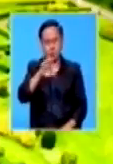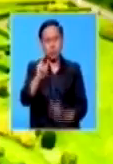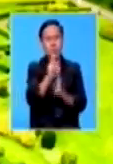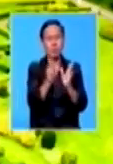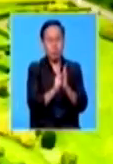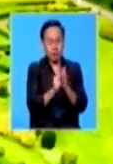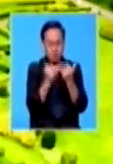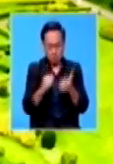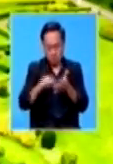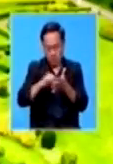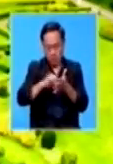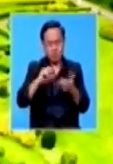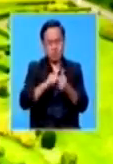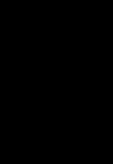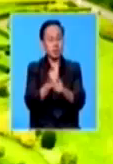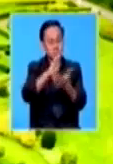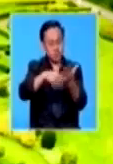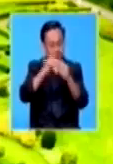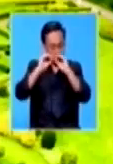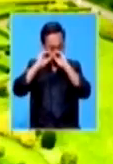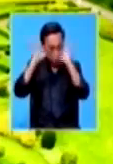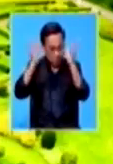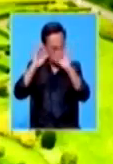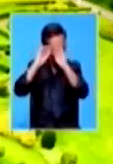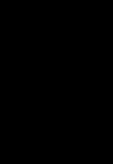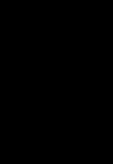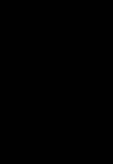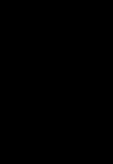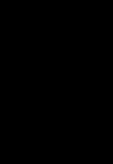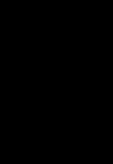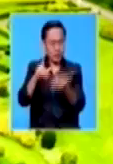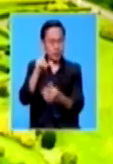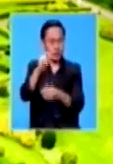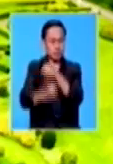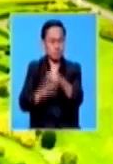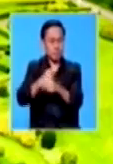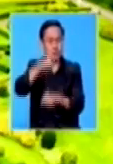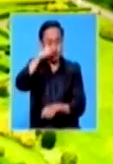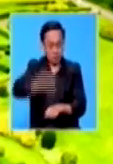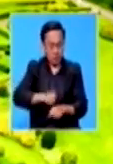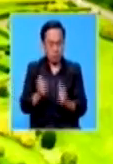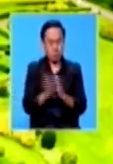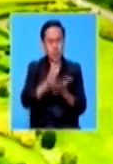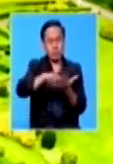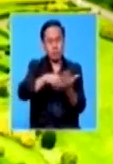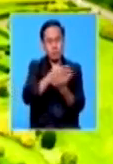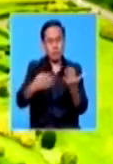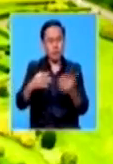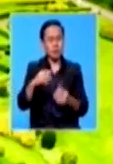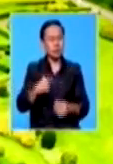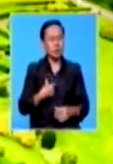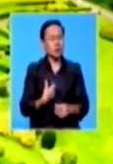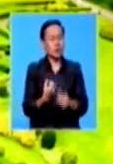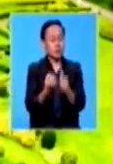งนึงก็เป็นกฎหมายที่เราต้องแก้ให้เป็นสากลตามยุทธศาสตร์ของเรา20ปีจะต้องใช้แนวทางของยุทธศาสตร์พัฒนาของพระบาทสมเด็จหั